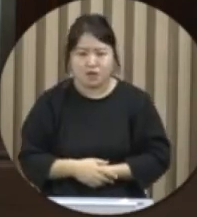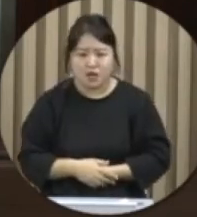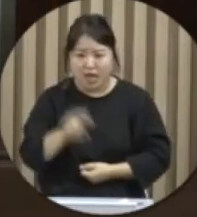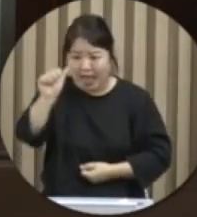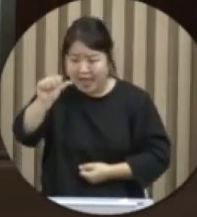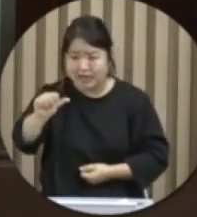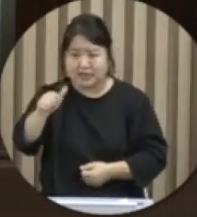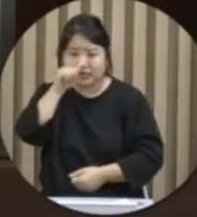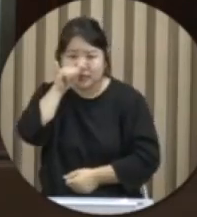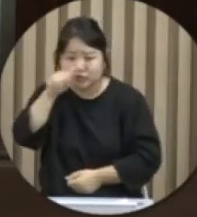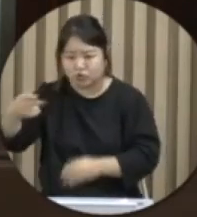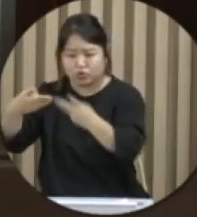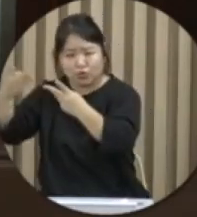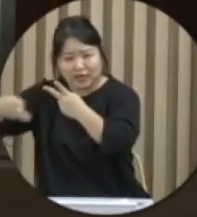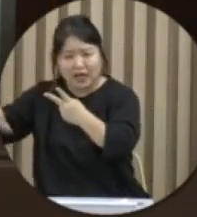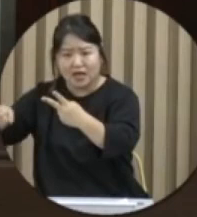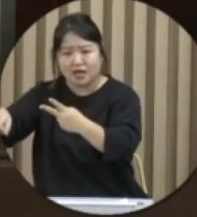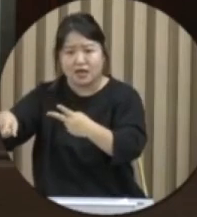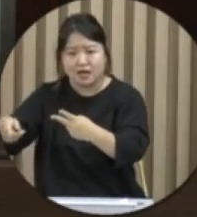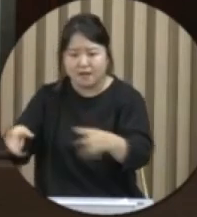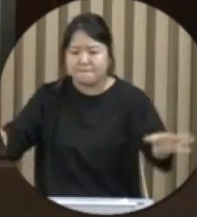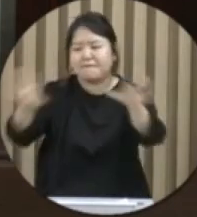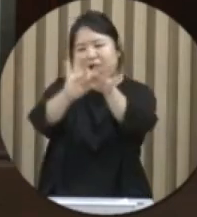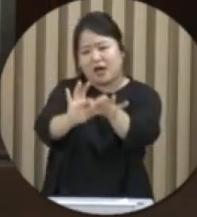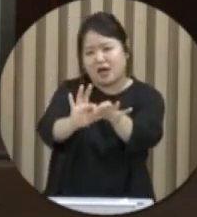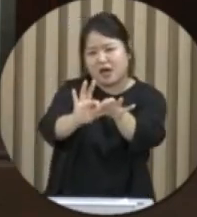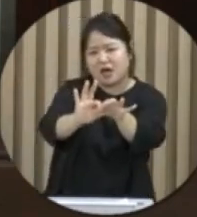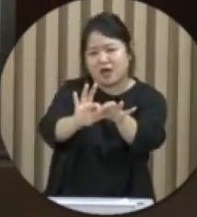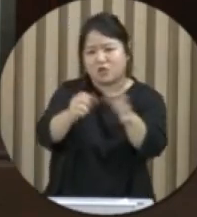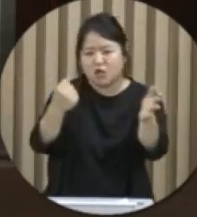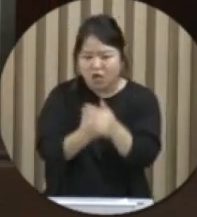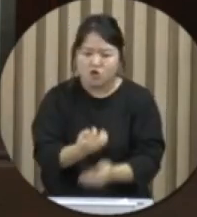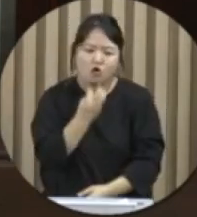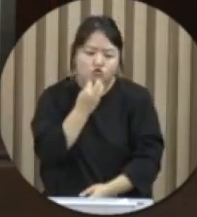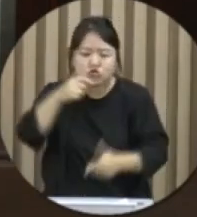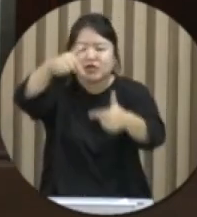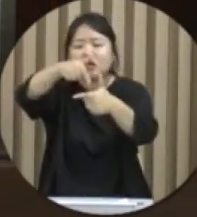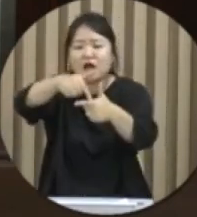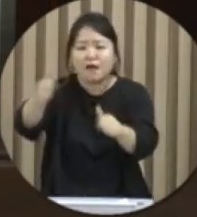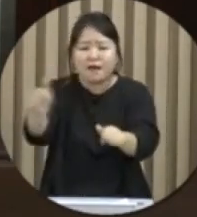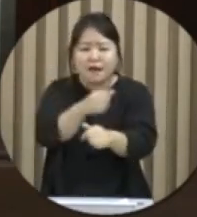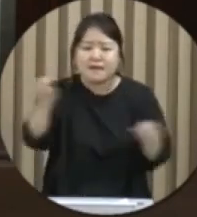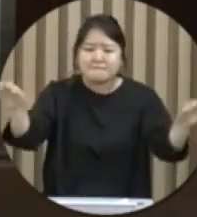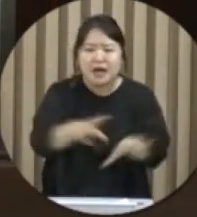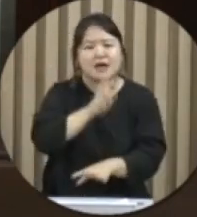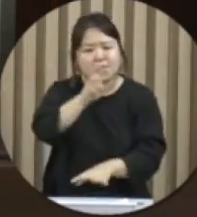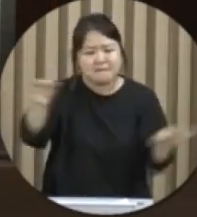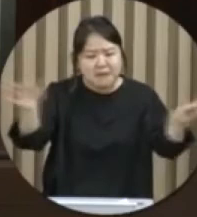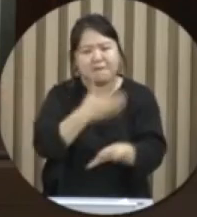노선이 있는 동탑 역의 전체를 영결식 초 서울 강남권을 30분 때에 지파 게